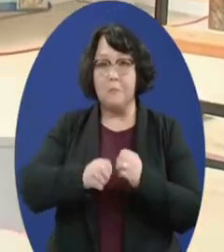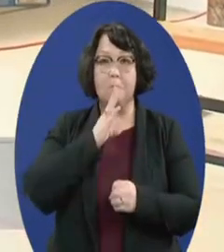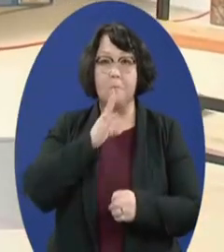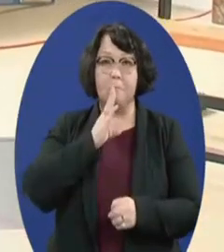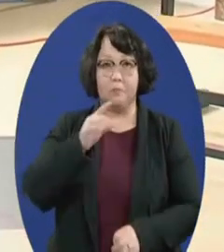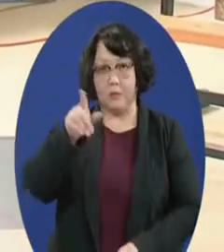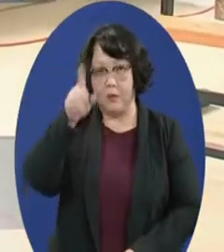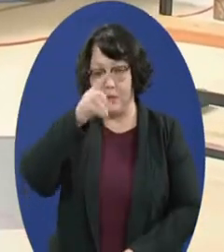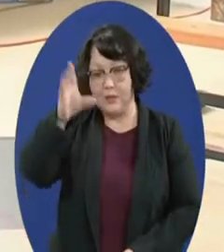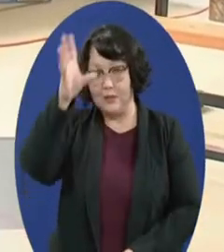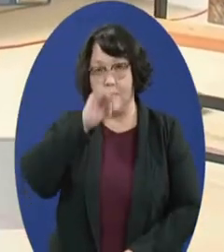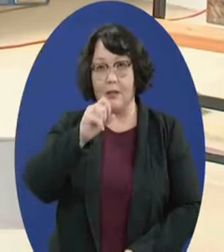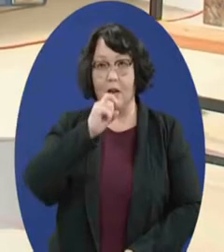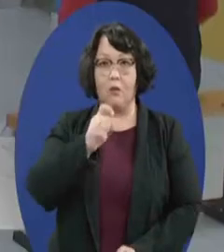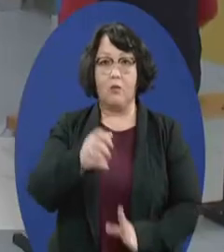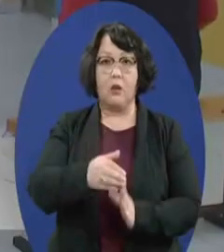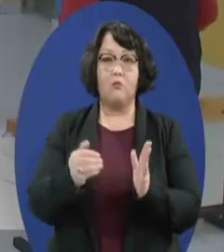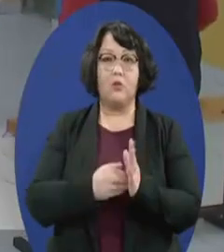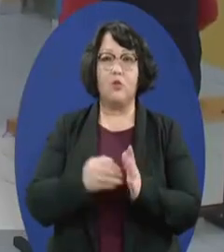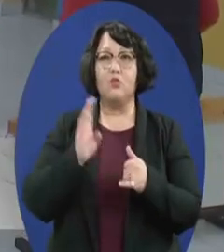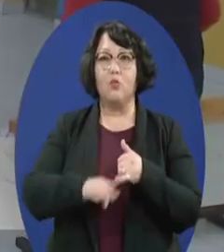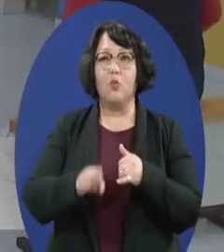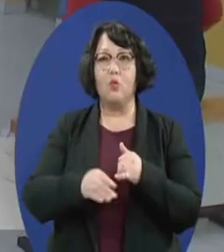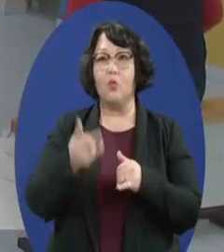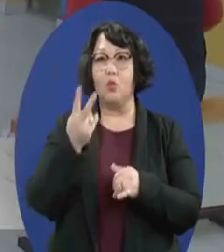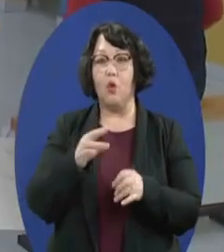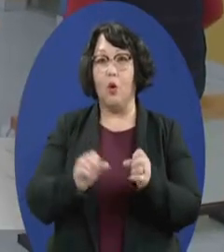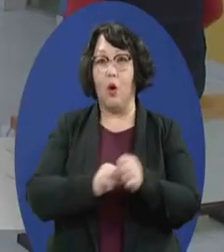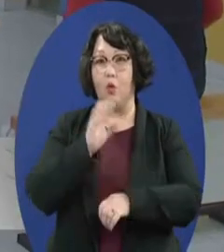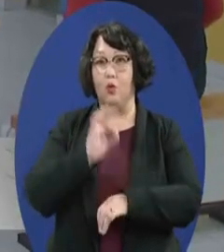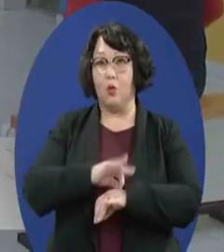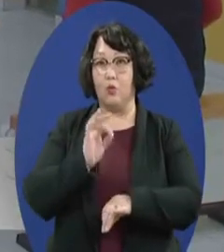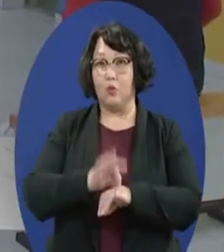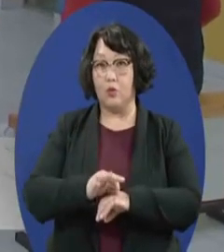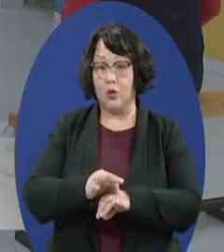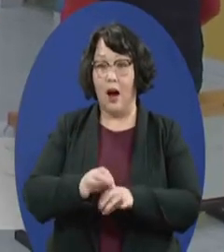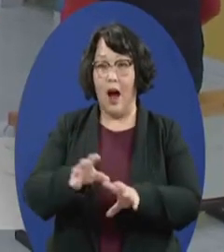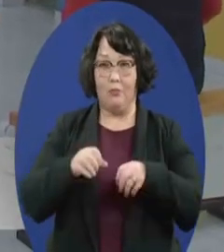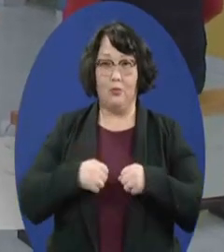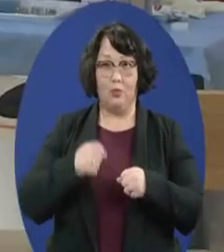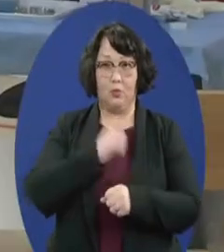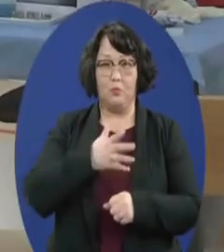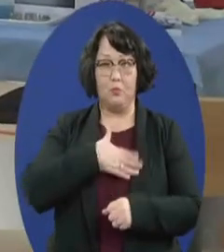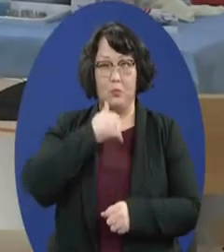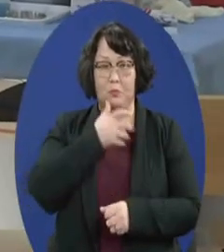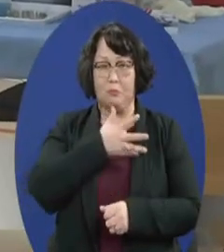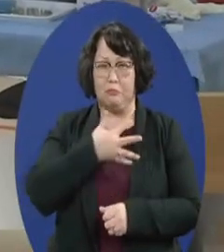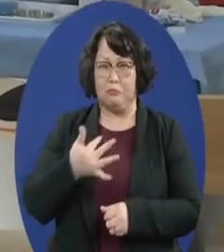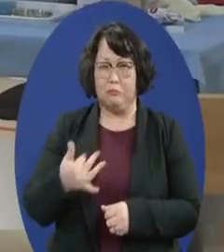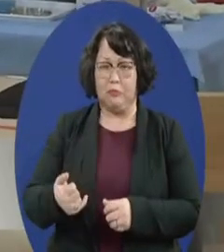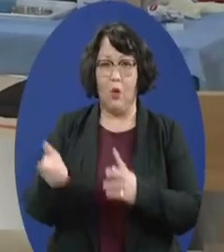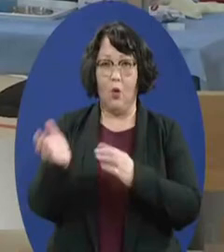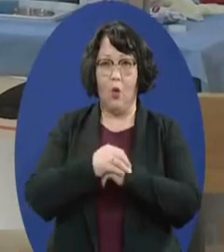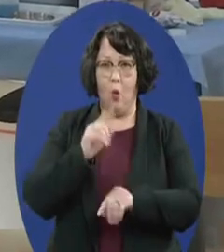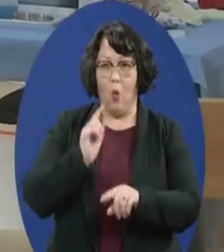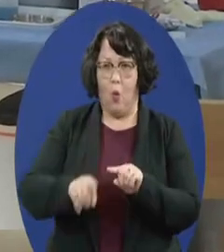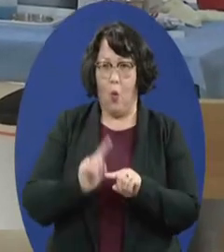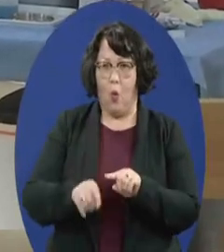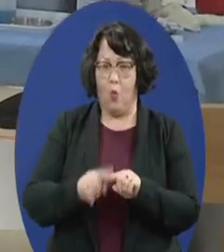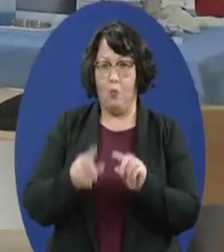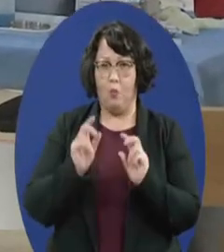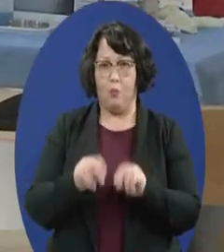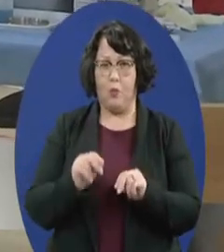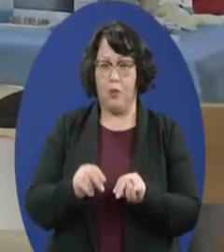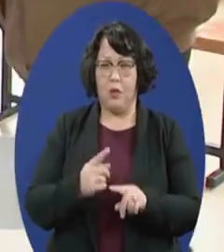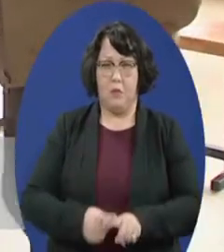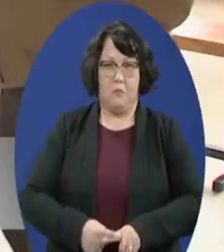мэндийн сайдын тайлбарлаж байгаас үзвэл сүүлийн үед халдвар авсан хүмүүсийн биеийн байдал хүндрэх, нас баралт нэмэгдэх хандлага